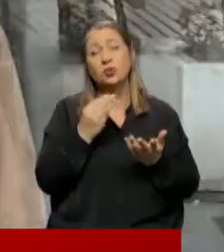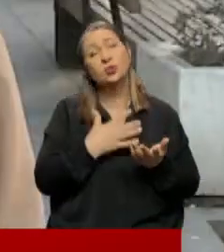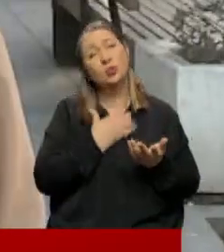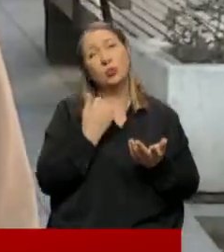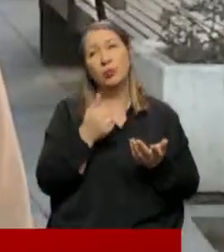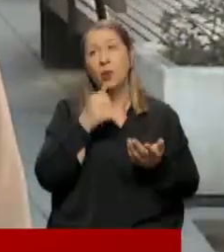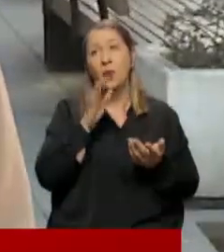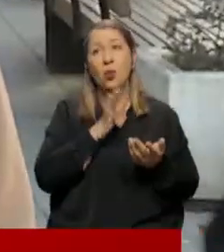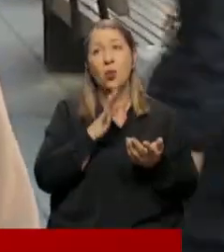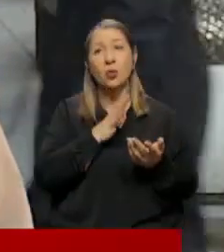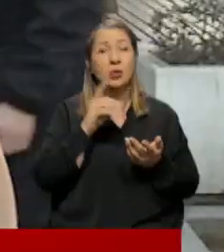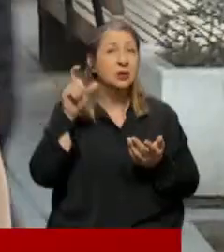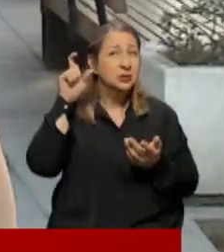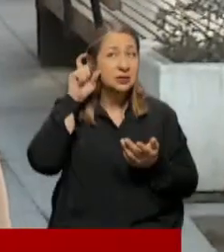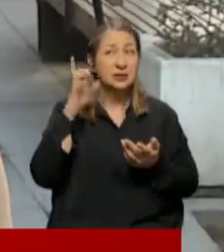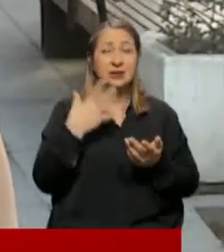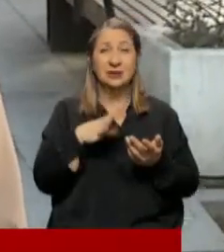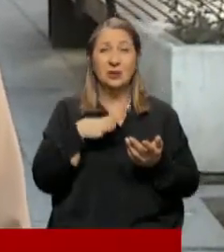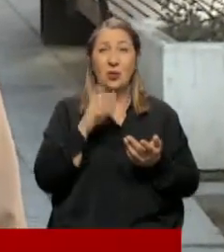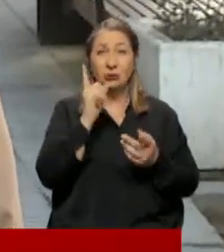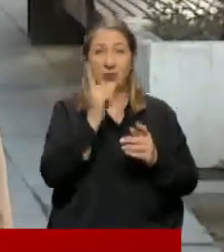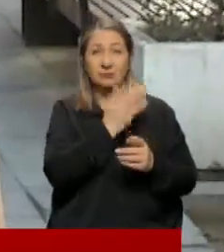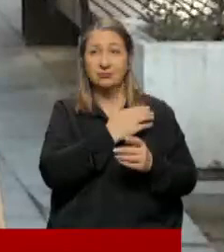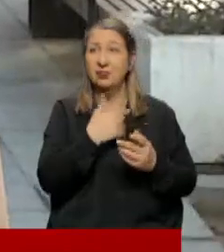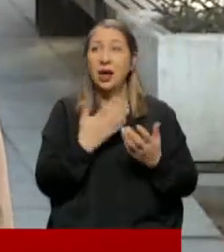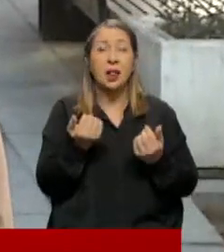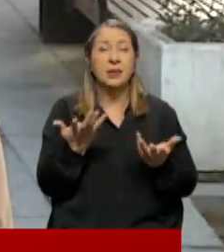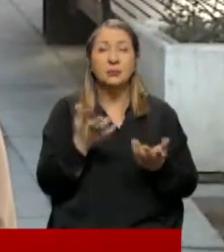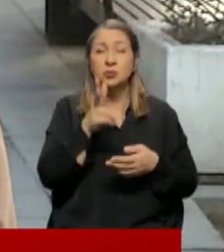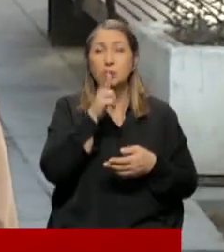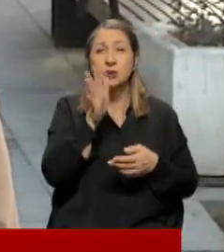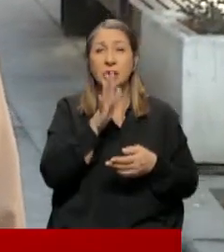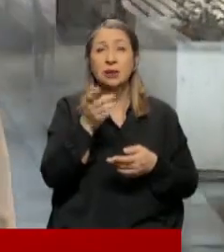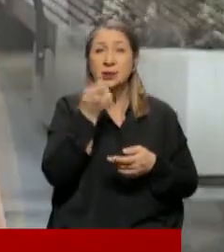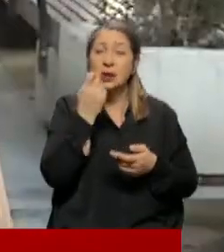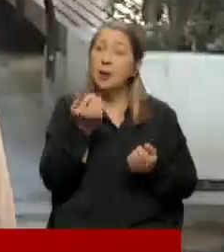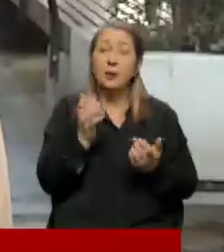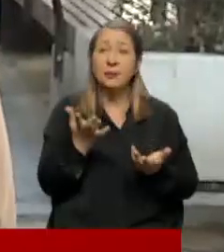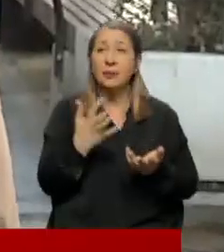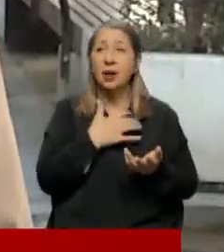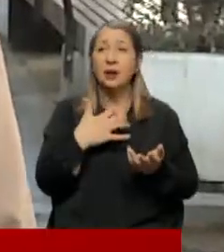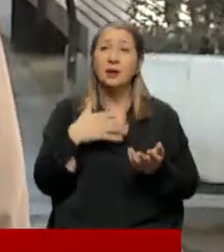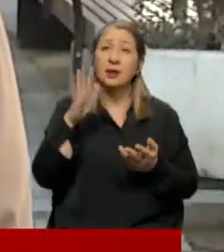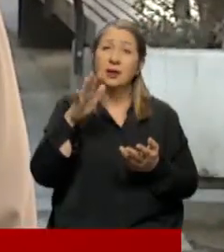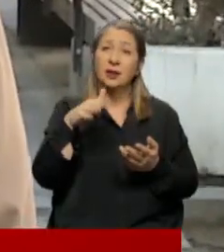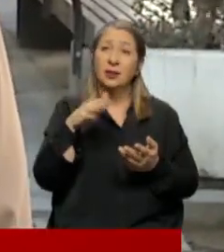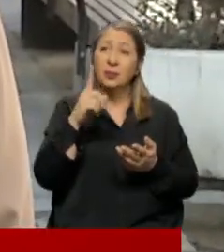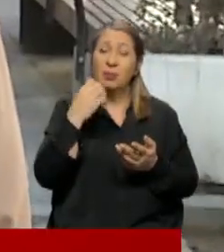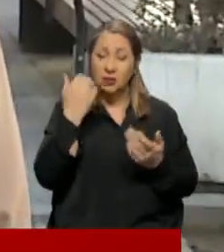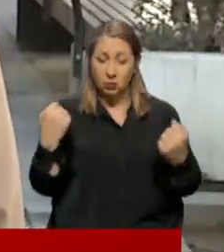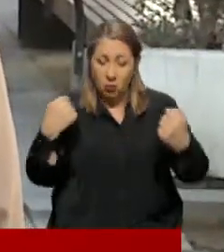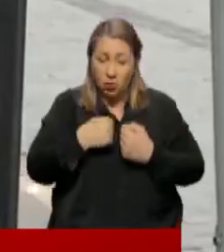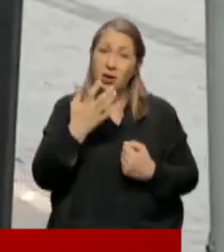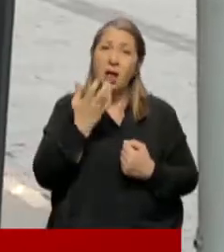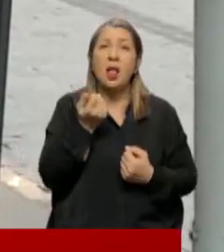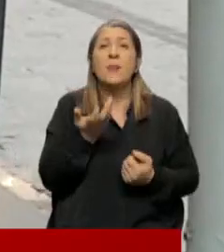üzüleyim Oğlumun kulak cihazı istedi hocaları alamadım 350 dediler olamadım annedir beyaz yumurtasına